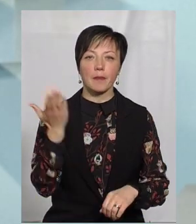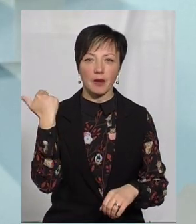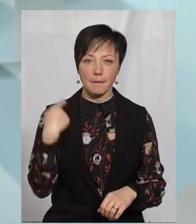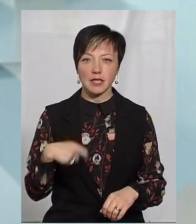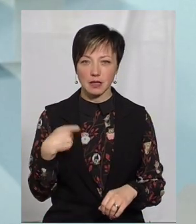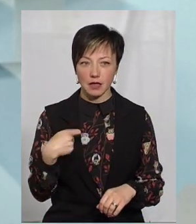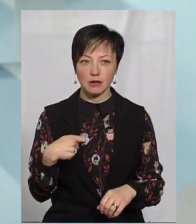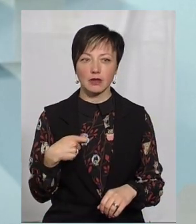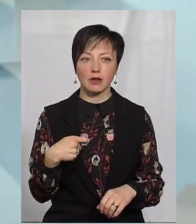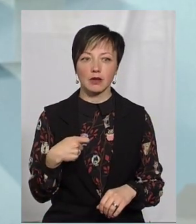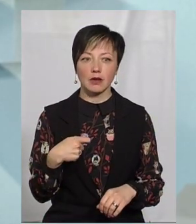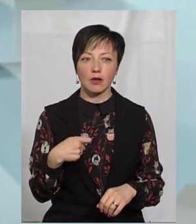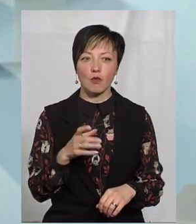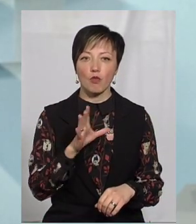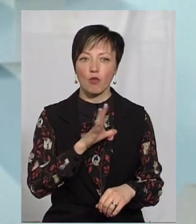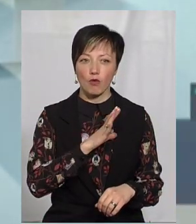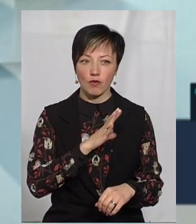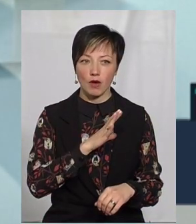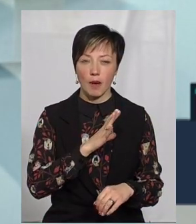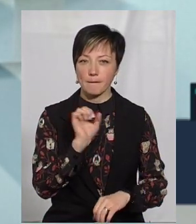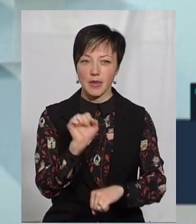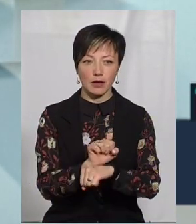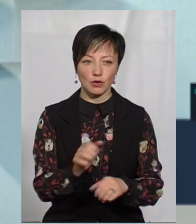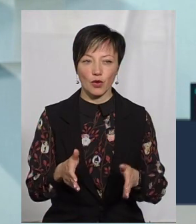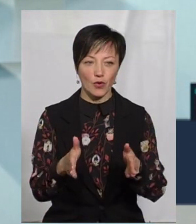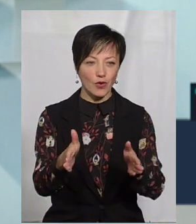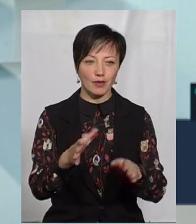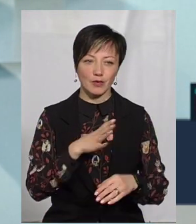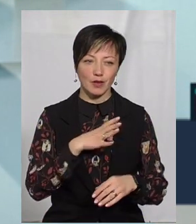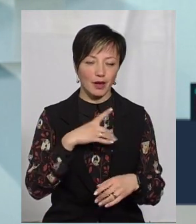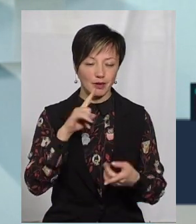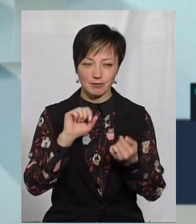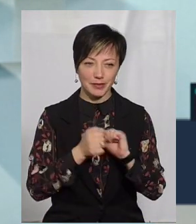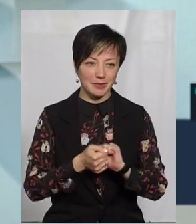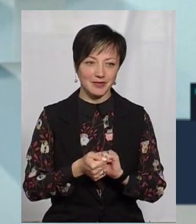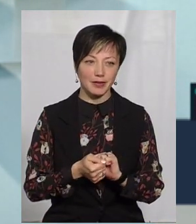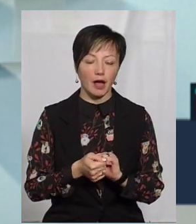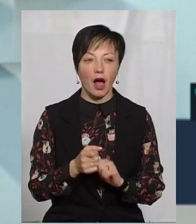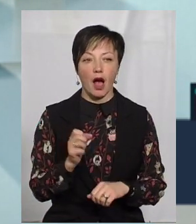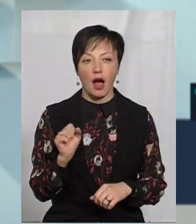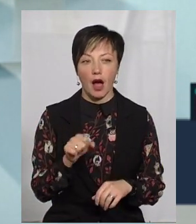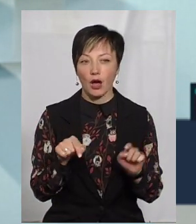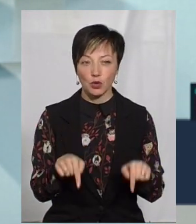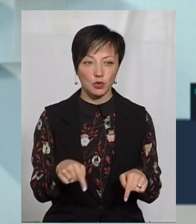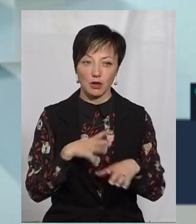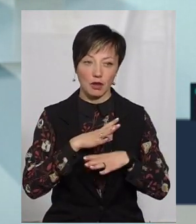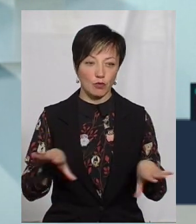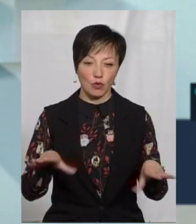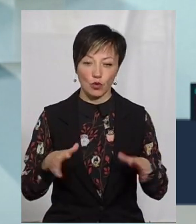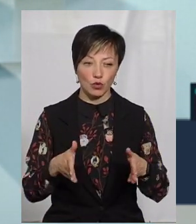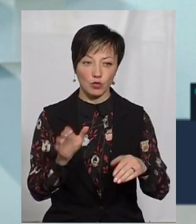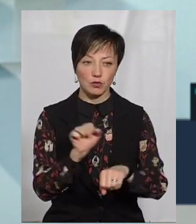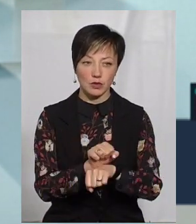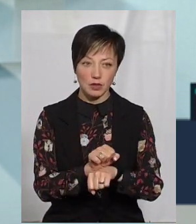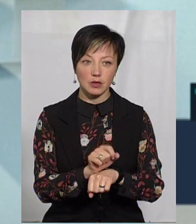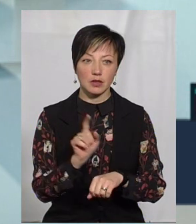тому що офіс, де ми працювали, якраз був перекрита дорога до нього була, тому я добре запам'ятав. Тут не перекривались дороги, навіть